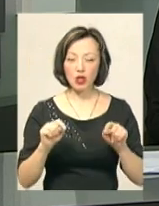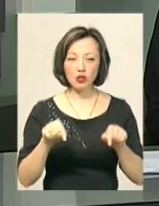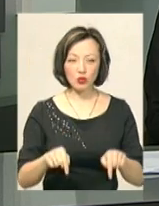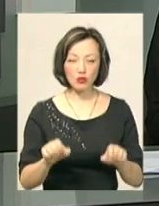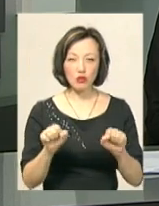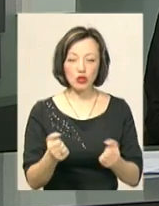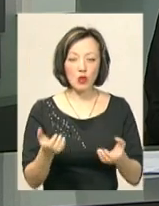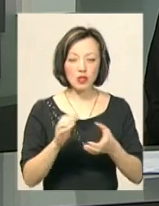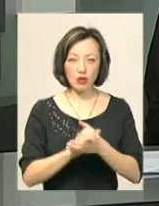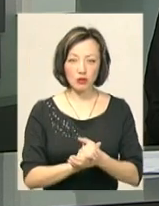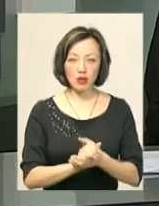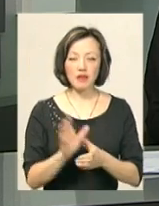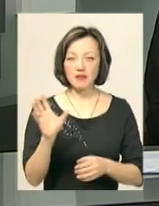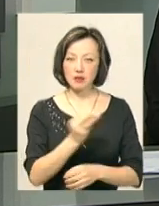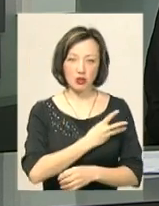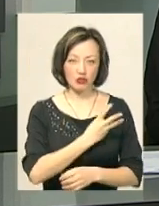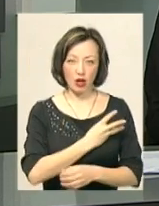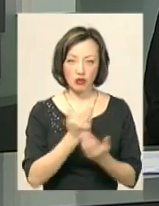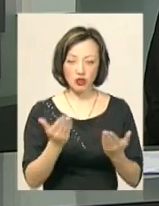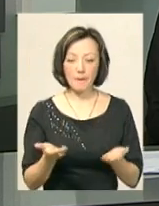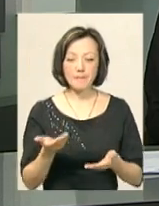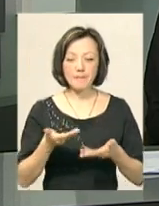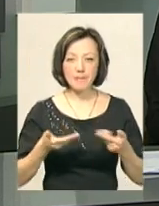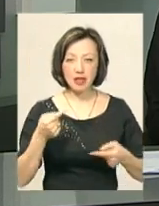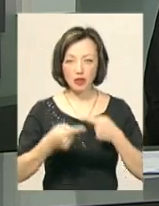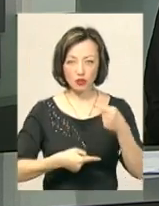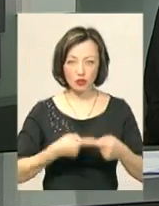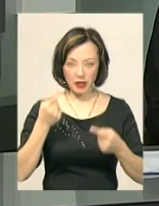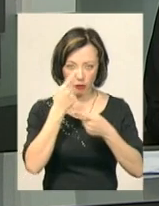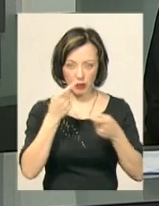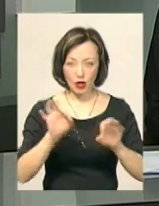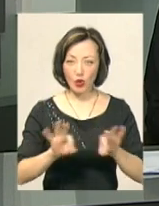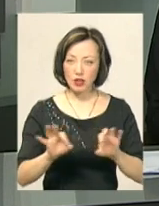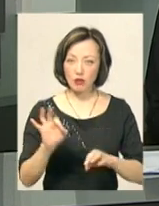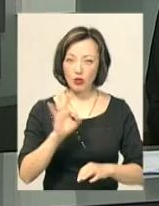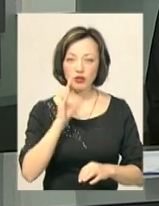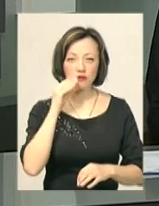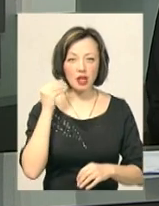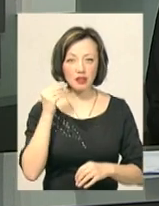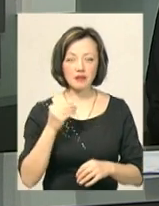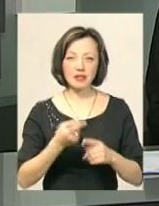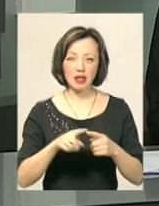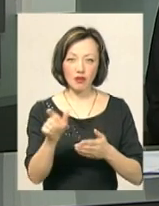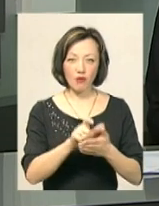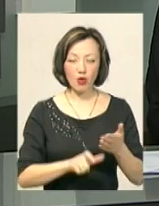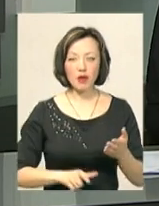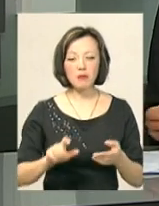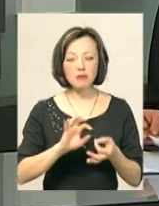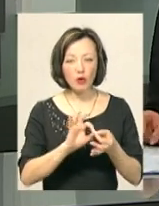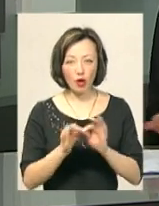з нею можуть ознайомитися усі бажаючі. Ми ж у наступних інформаційних випусках розкажемо про шевченкових гайдамаків більш